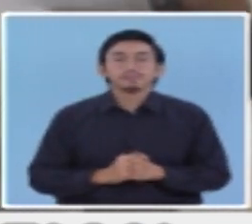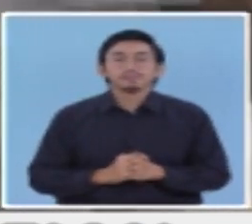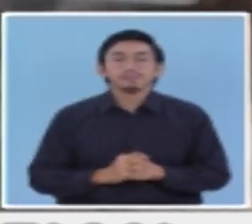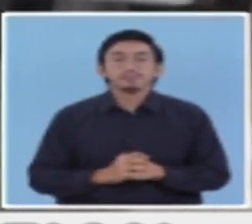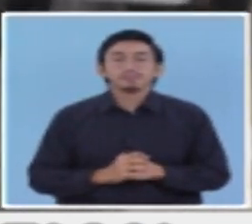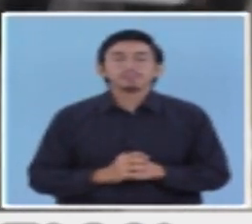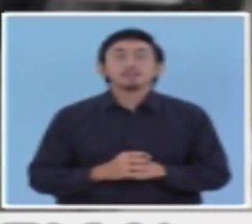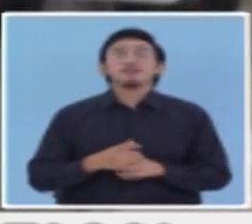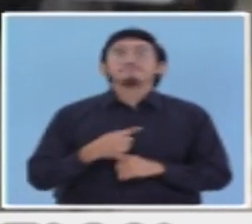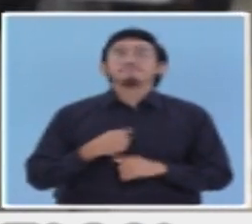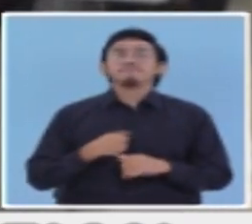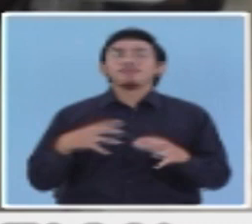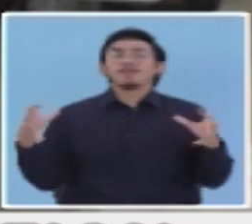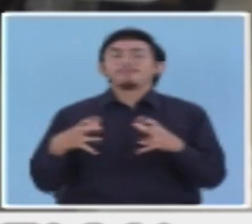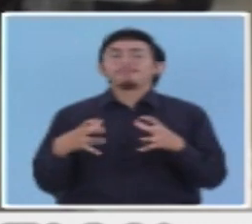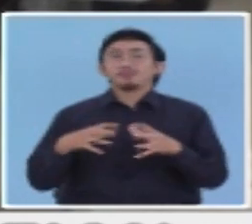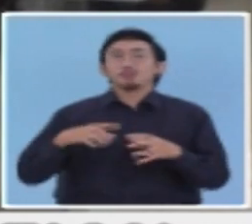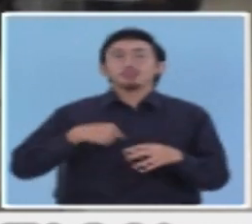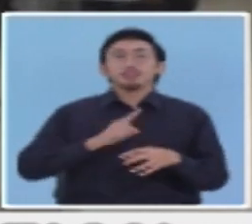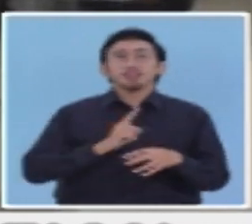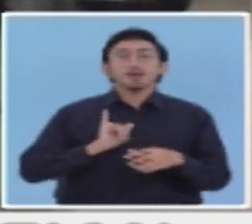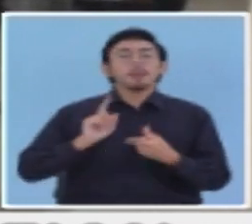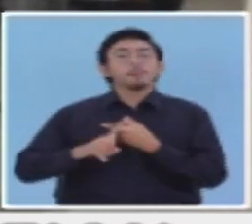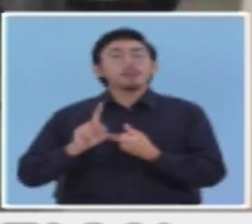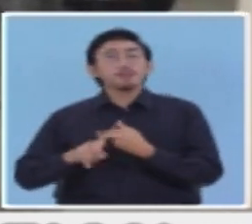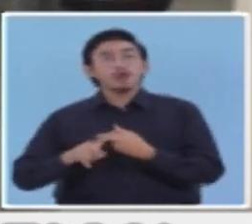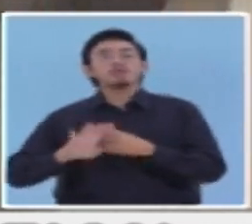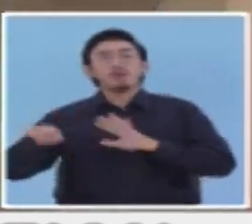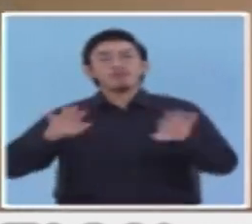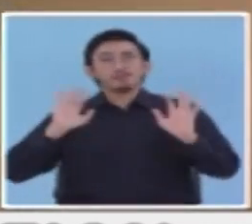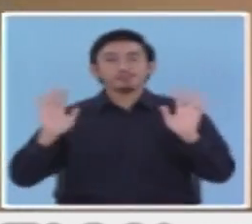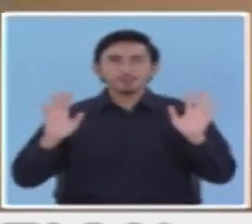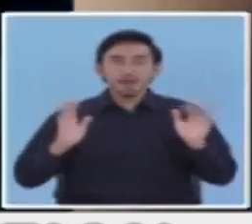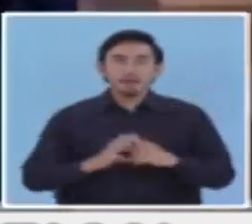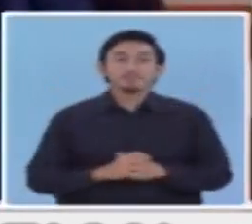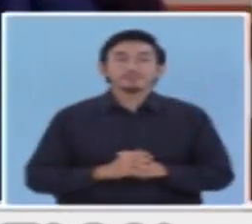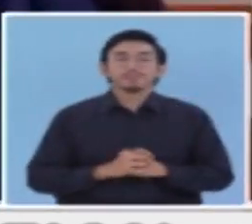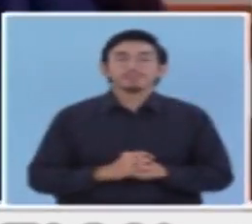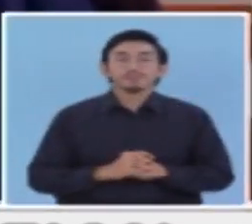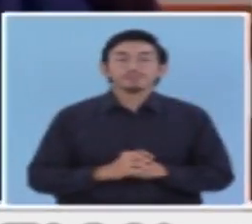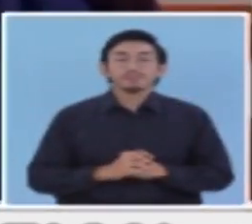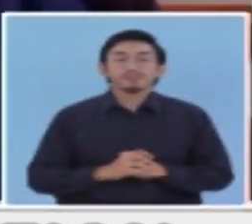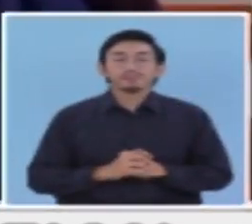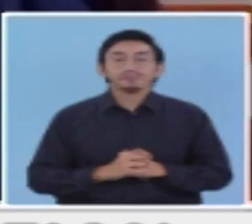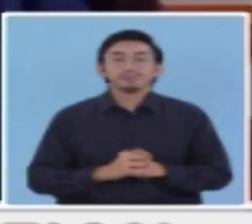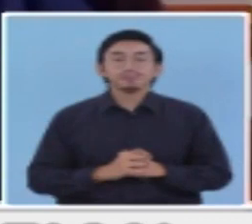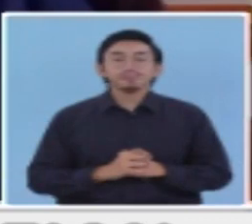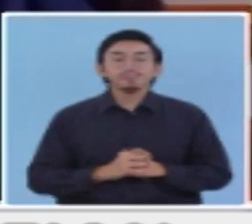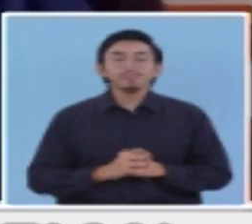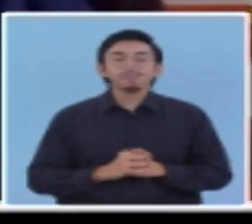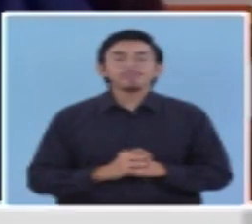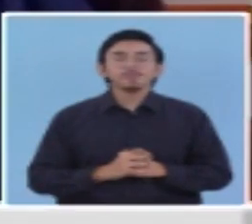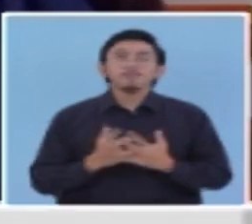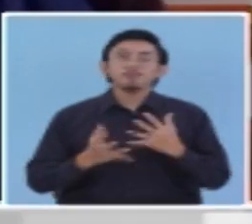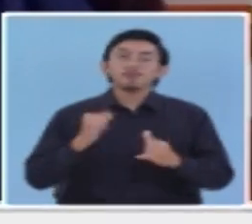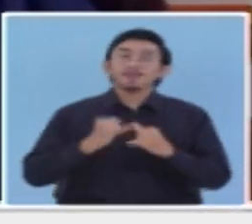juga menyembuhkan psikis dan mental saya. Baik, mungkin terakhir Mbak Cinta bisa memberikan tips begitu